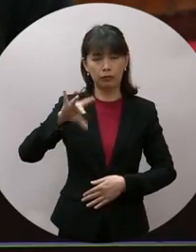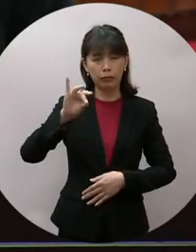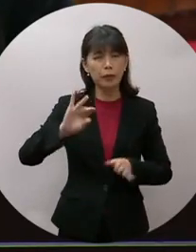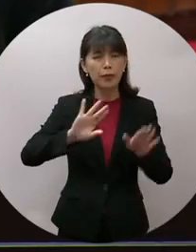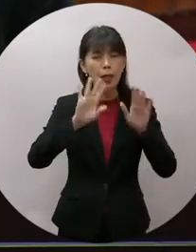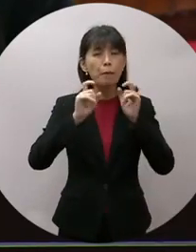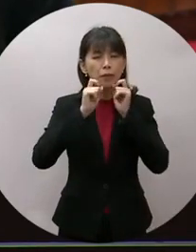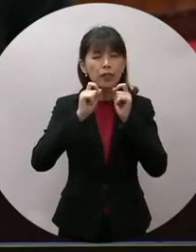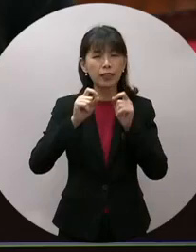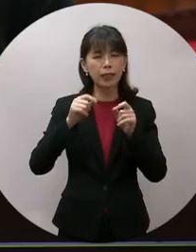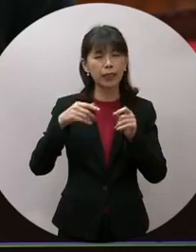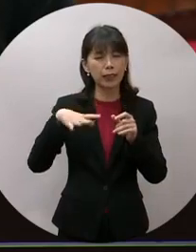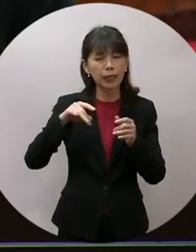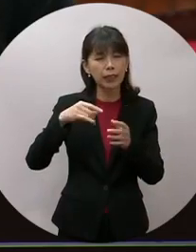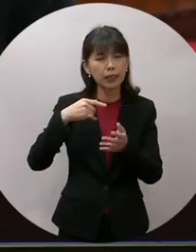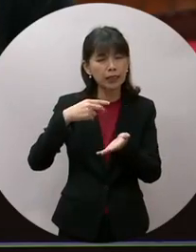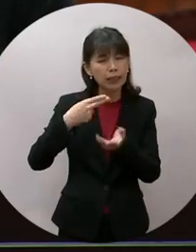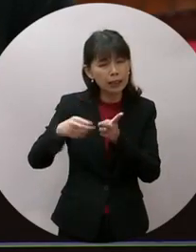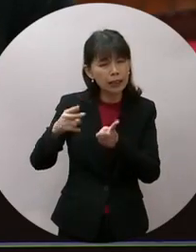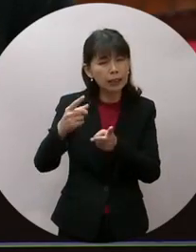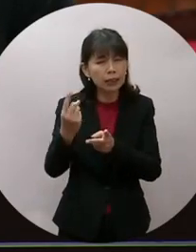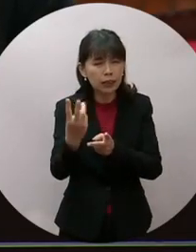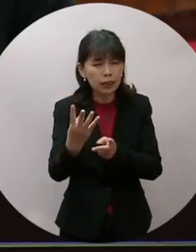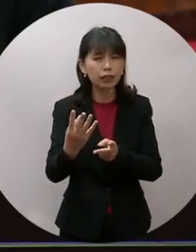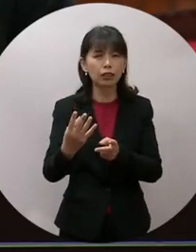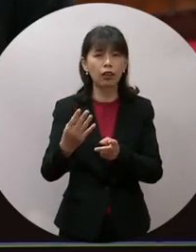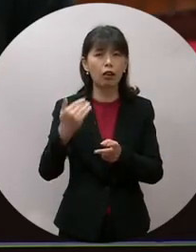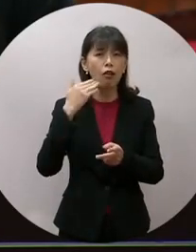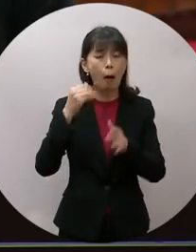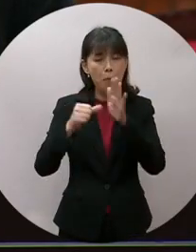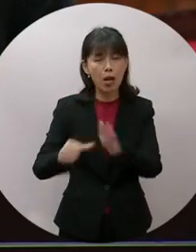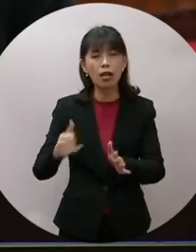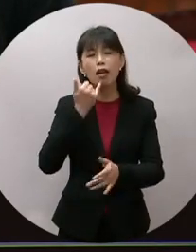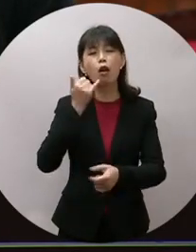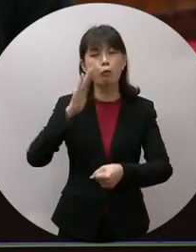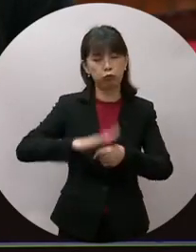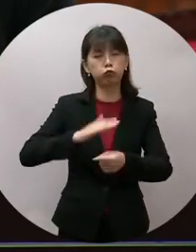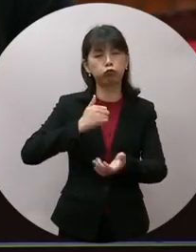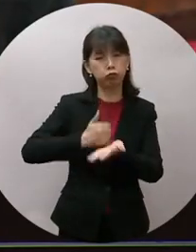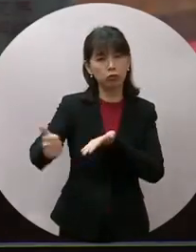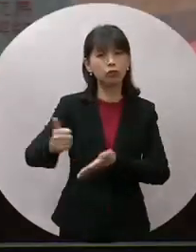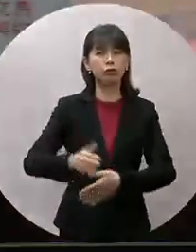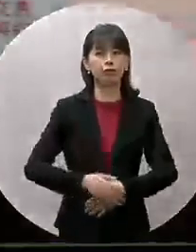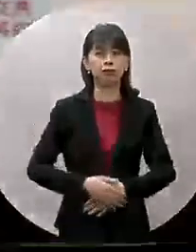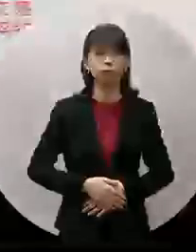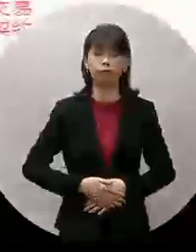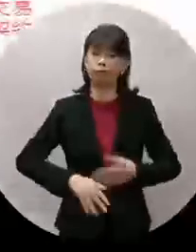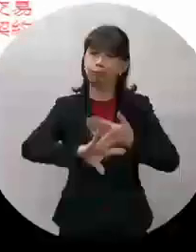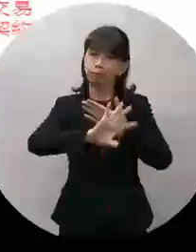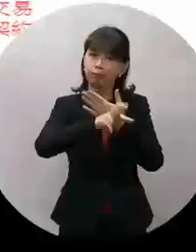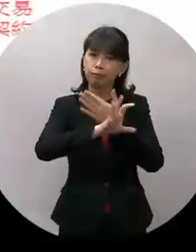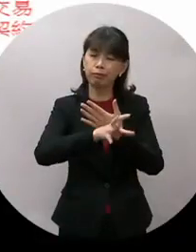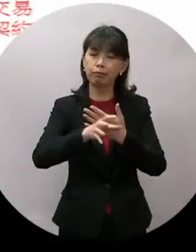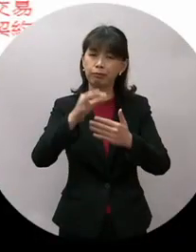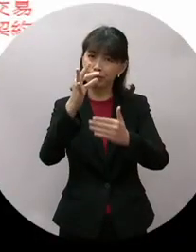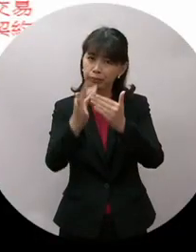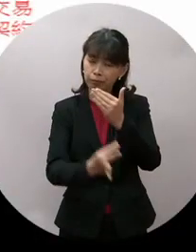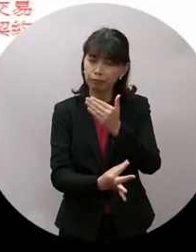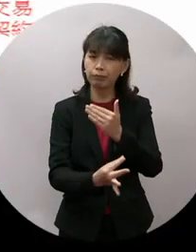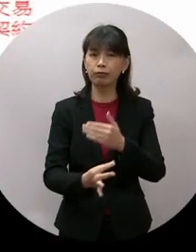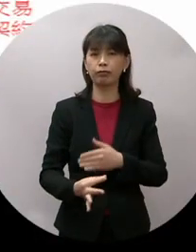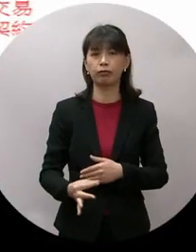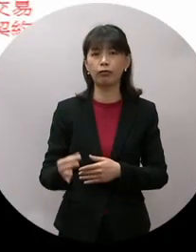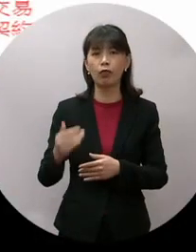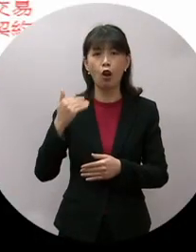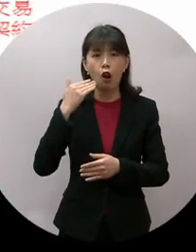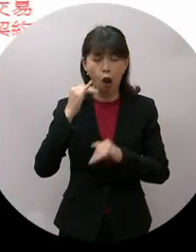品，可是不及格的时候可以补考，因为日本根据国际的规范，像这样的介壳虫呢